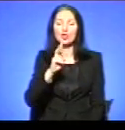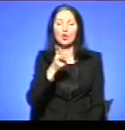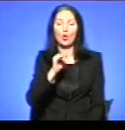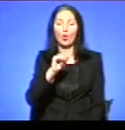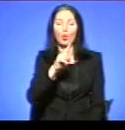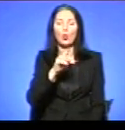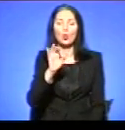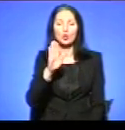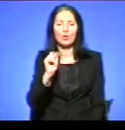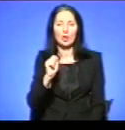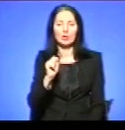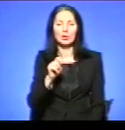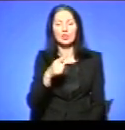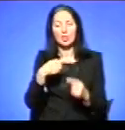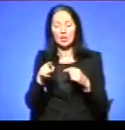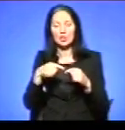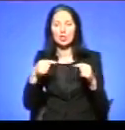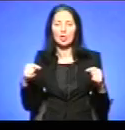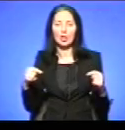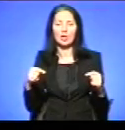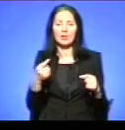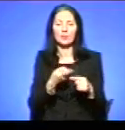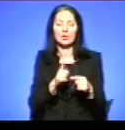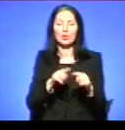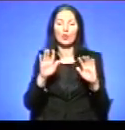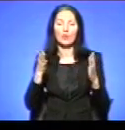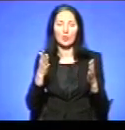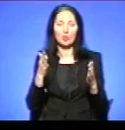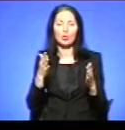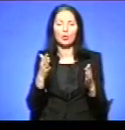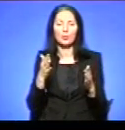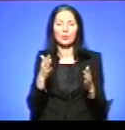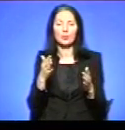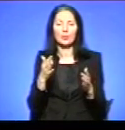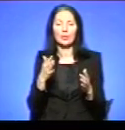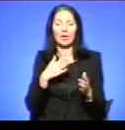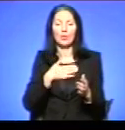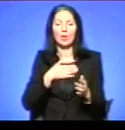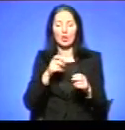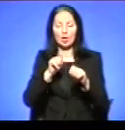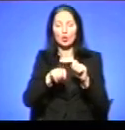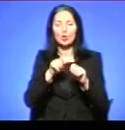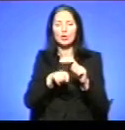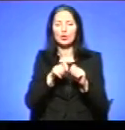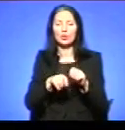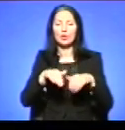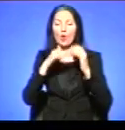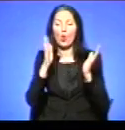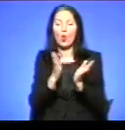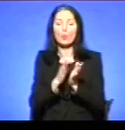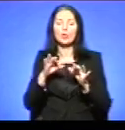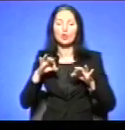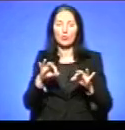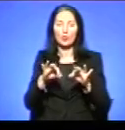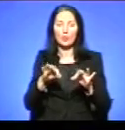інших деталей. В даному випадку ми досліджуємо комплексно